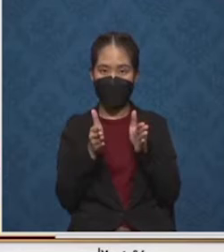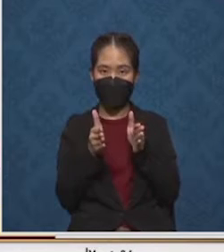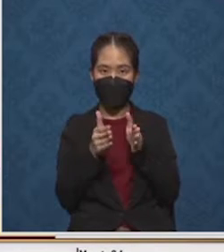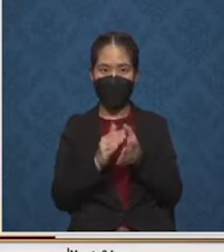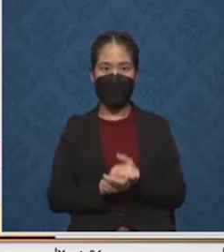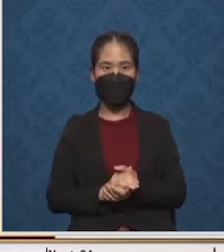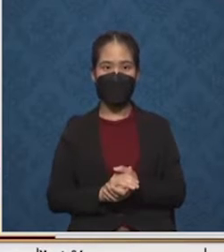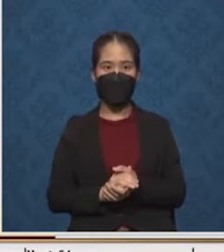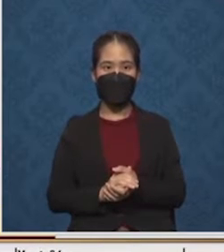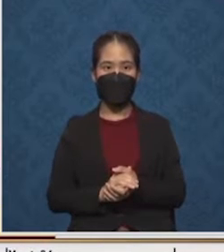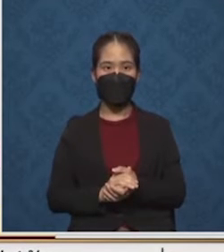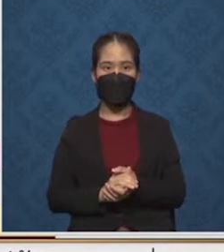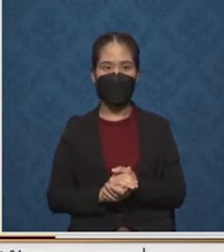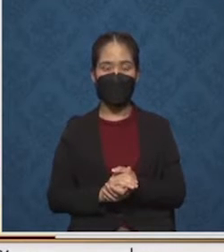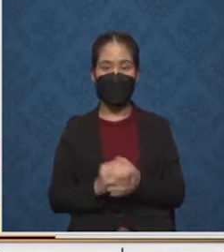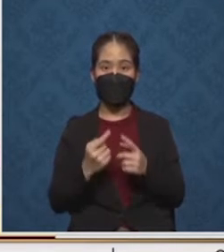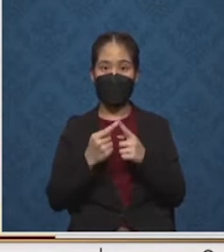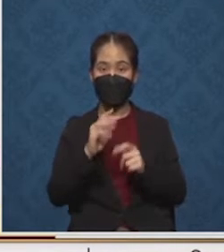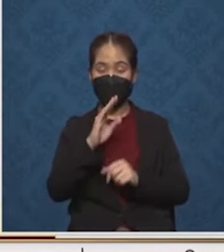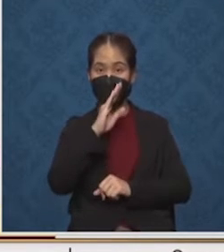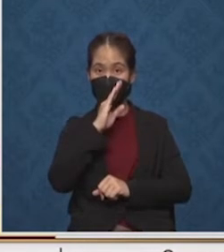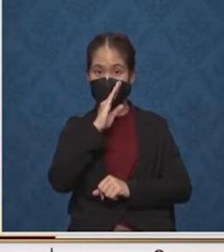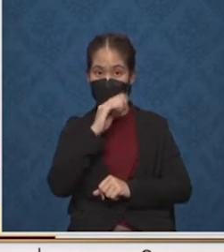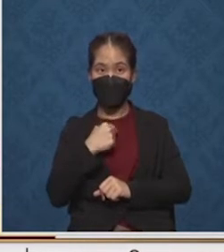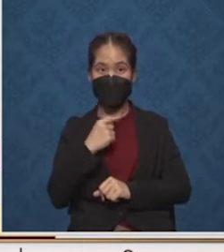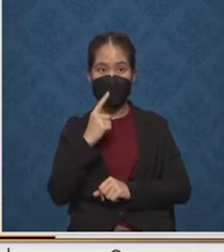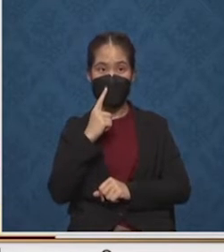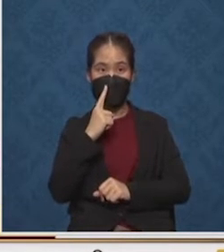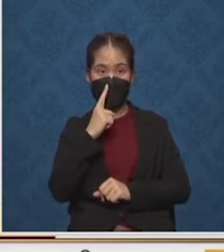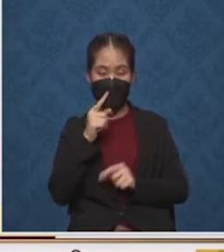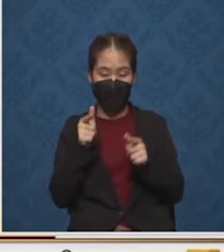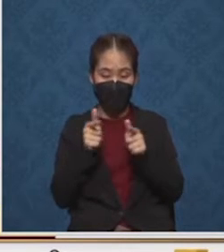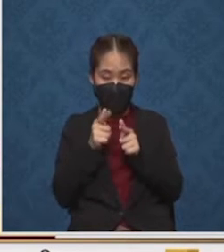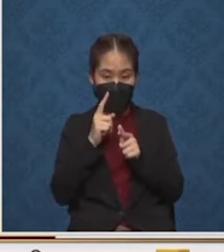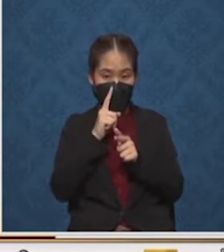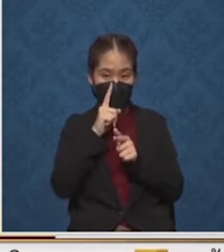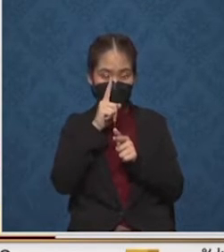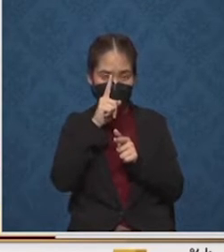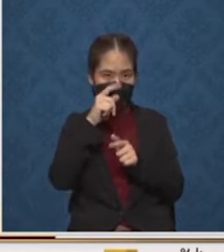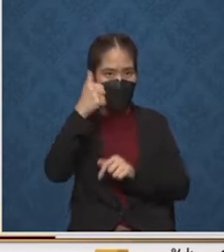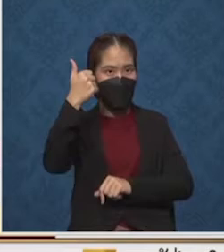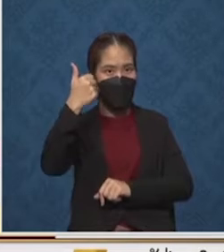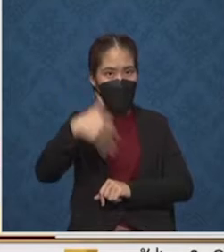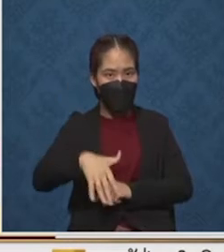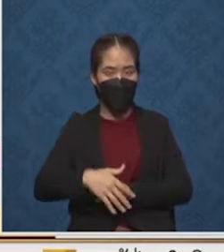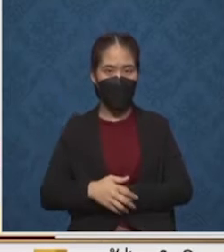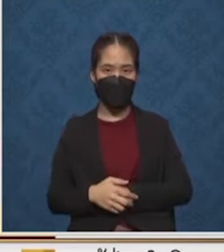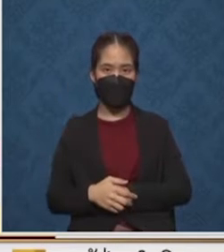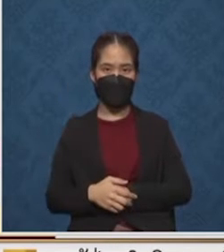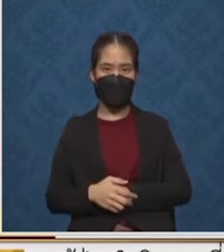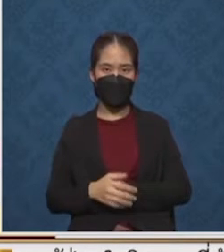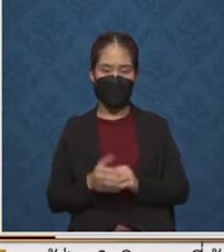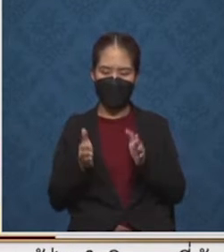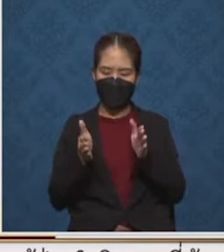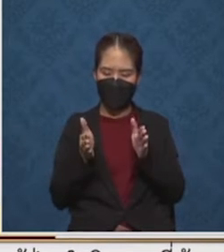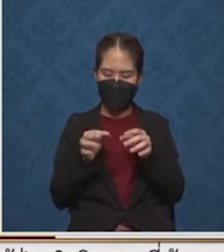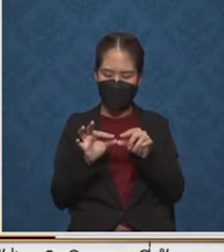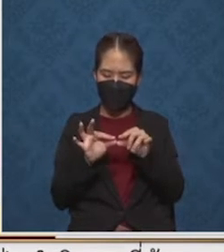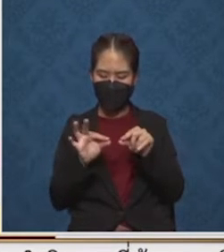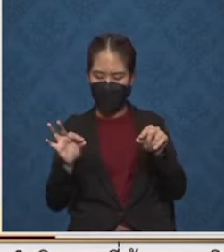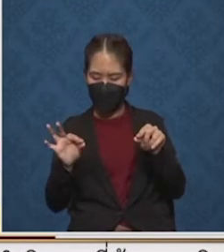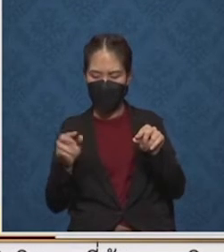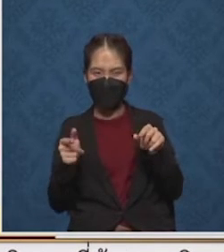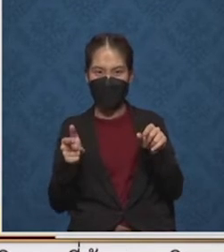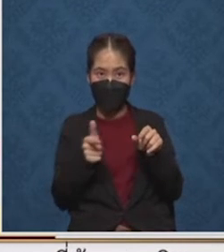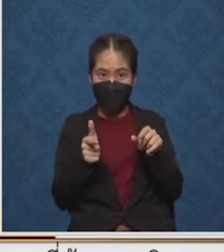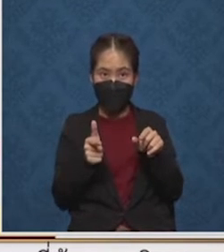สั้นแต่ถ้าเอาไอ้ก้านสั้นใหญ่ๆข้างในมันยังไม่ได้รำคาญเขาบอกกลมมันก็ใหญ่กล้ามันก็สั้นไอ้ก้านยาวแย้ง